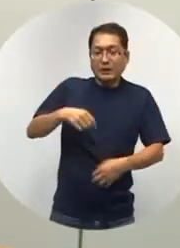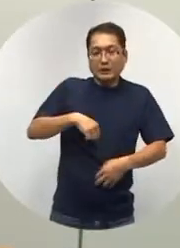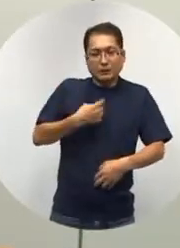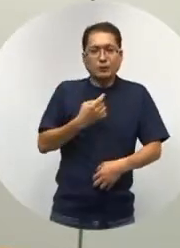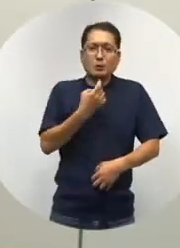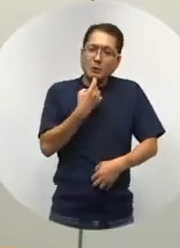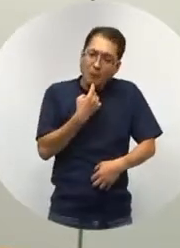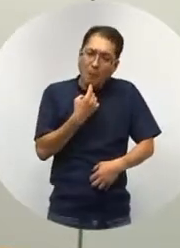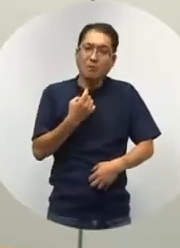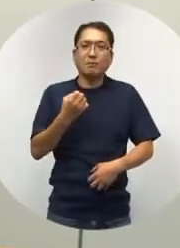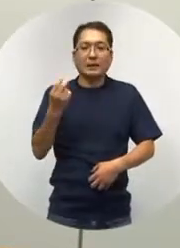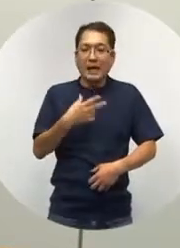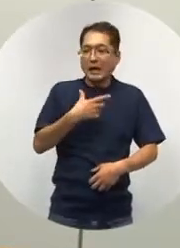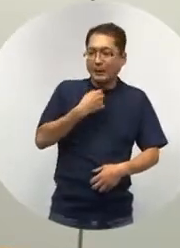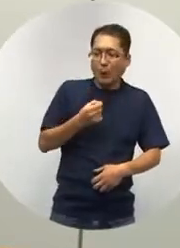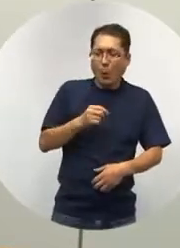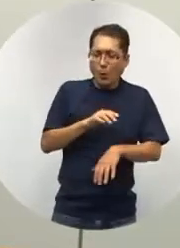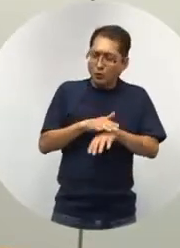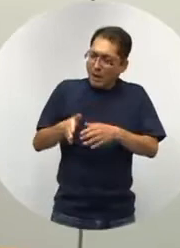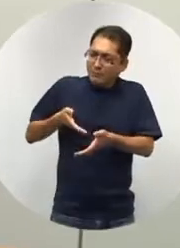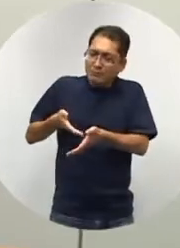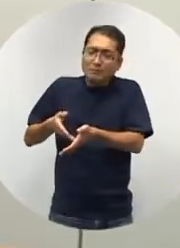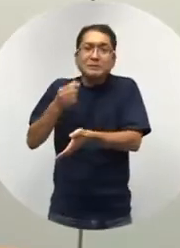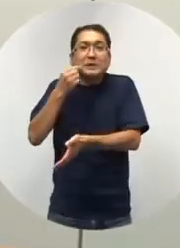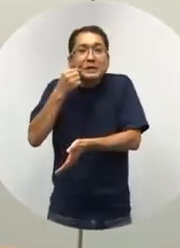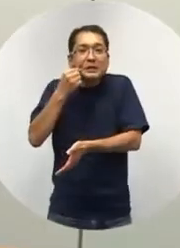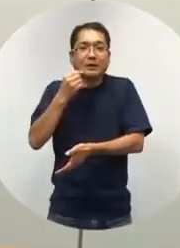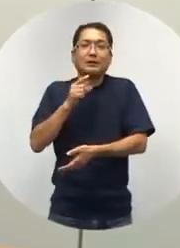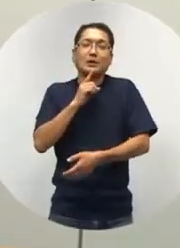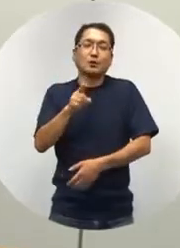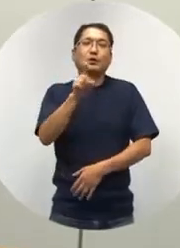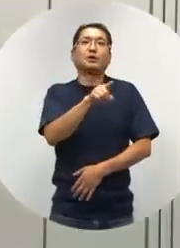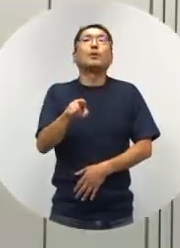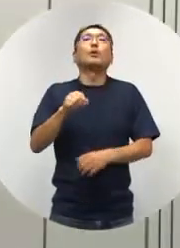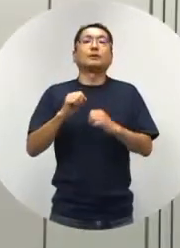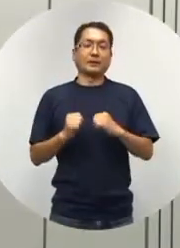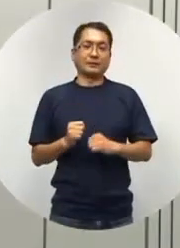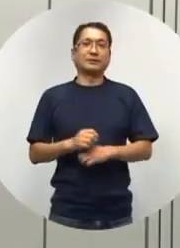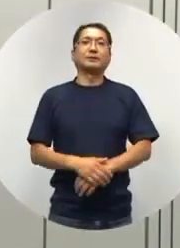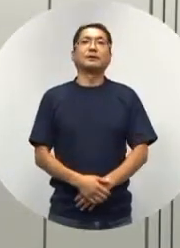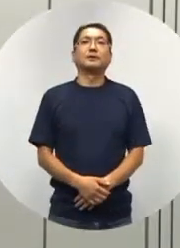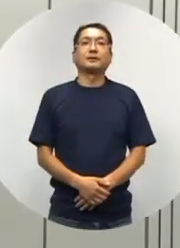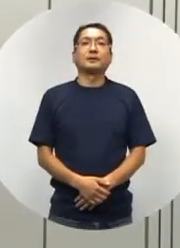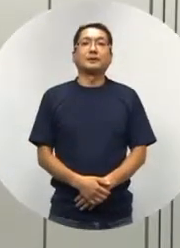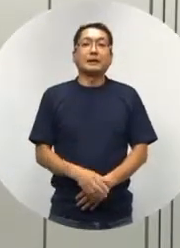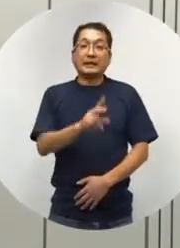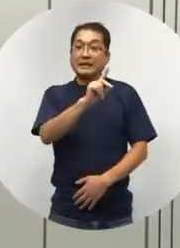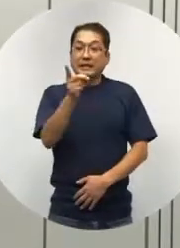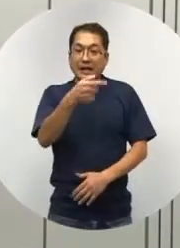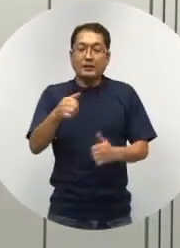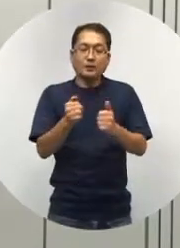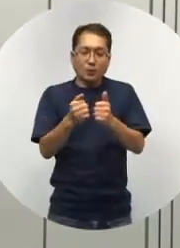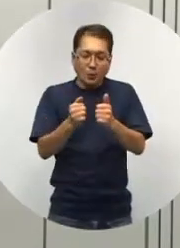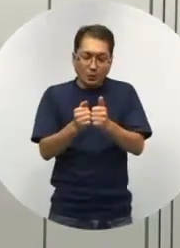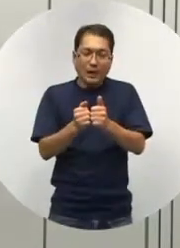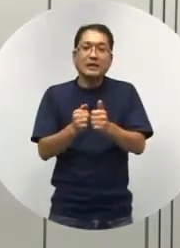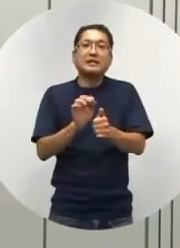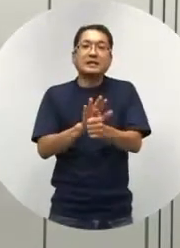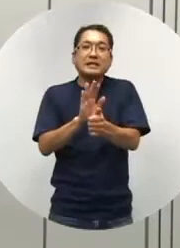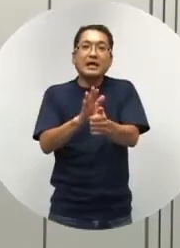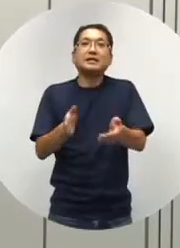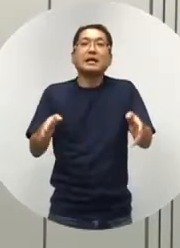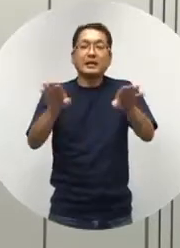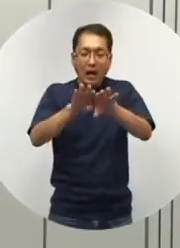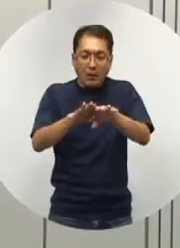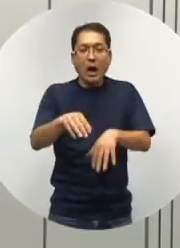問や希望をうまく伝えられないという方もいらっしゃいます。がん相談支援センターは、